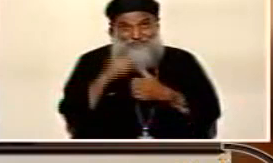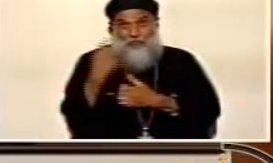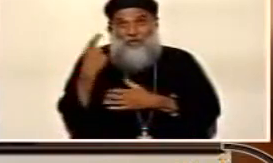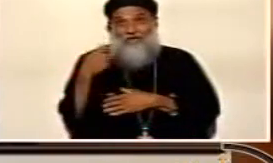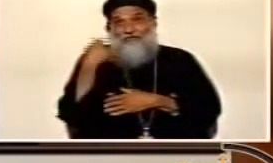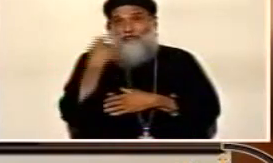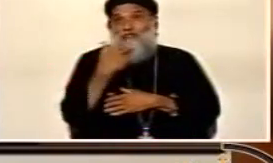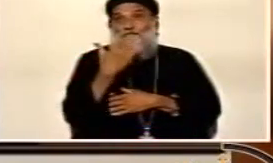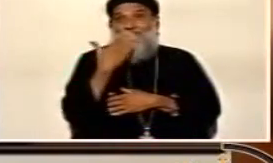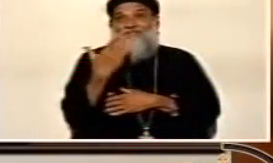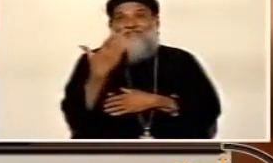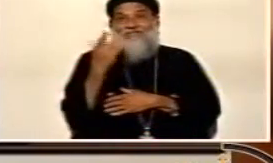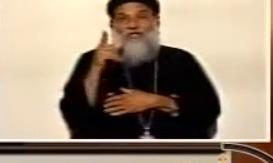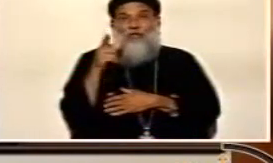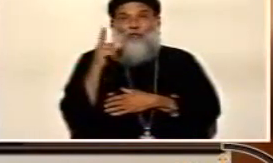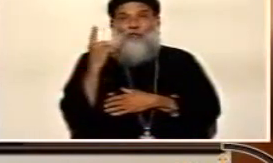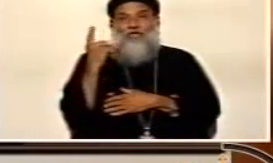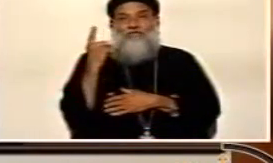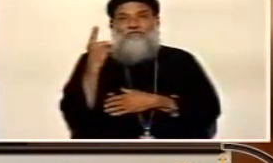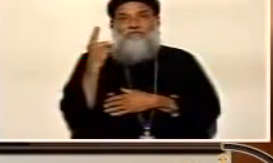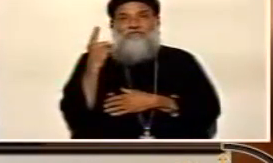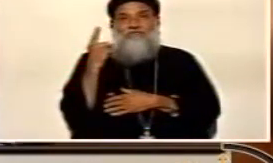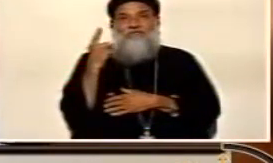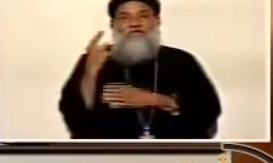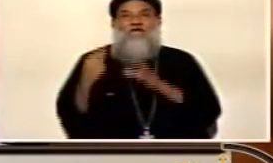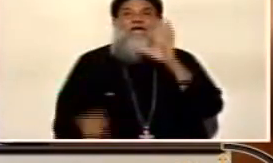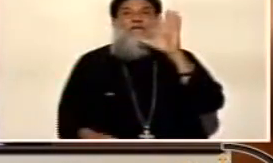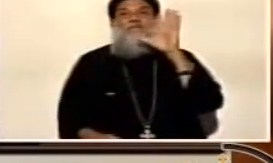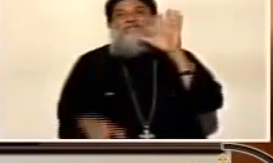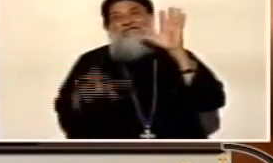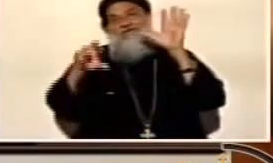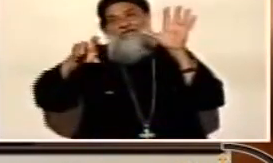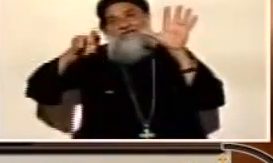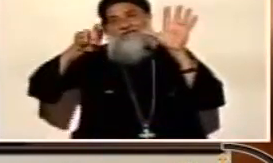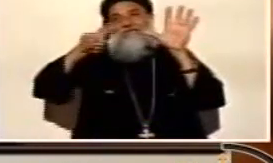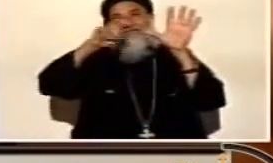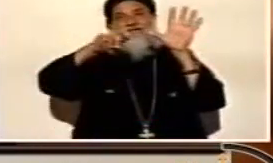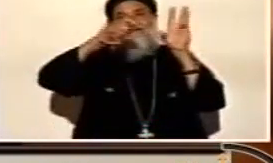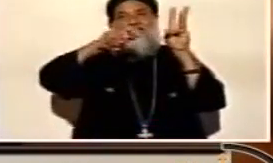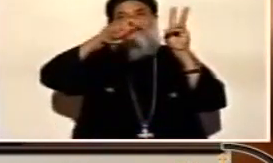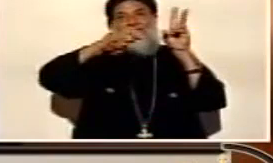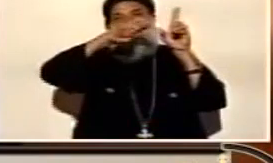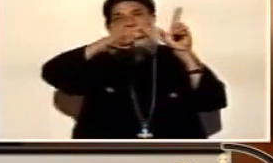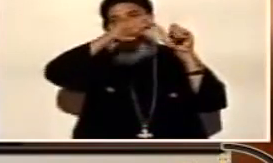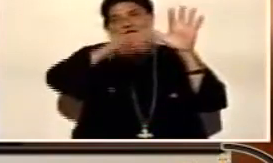توت لما يبقى فيه 5 آحاد،